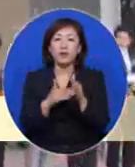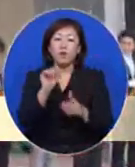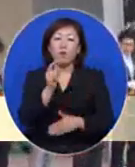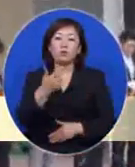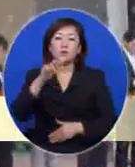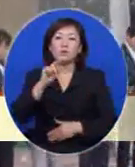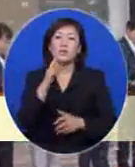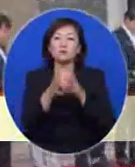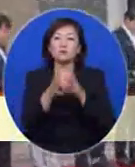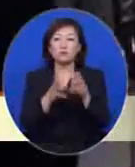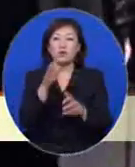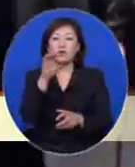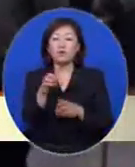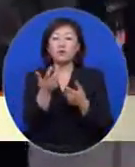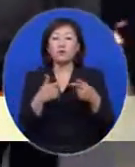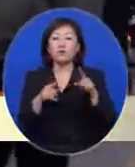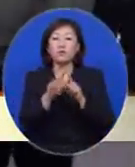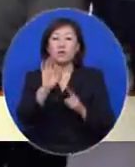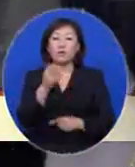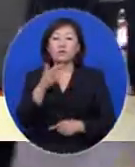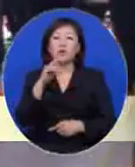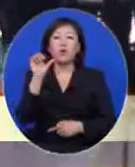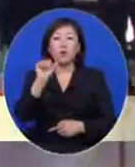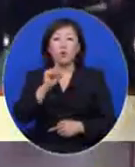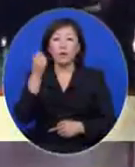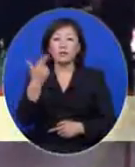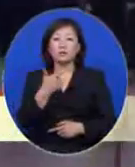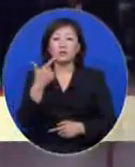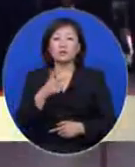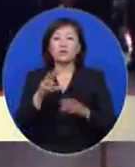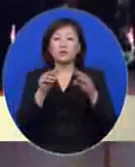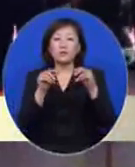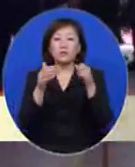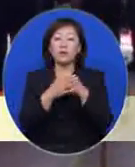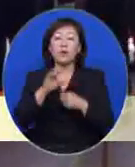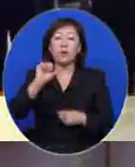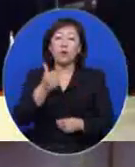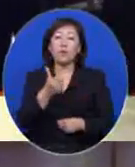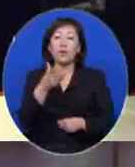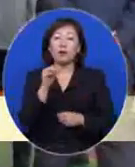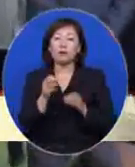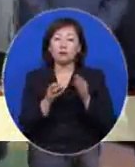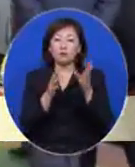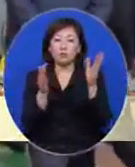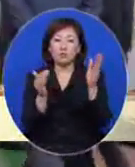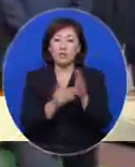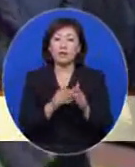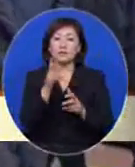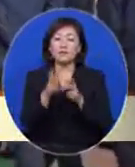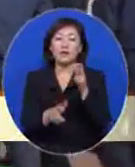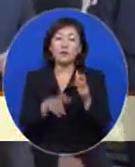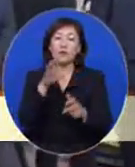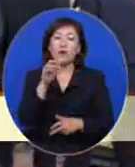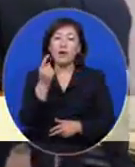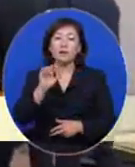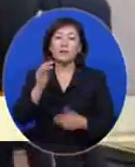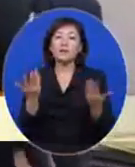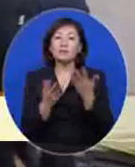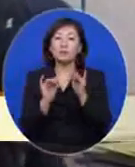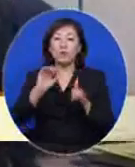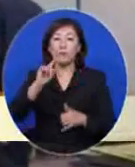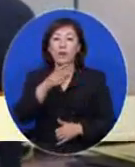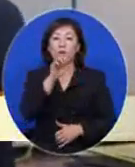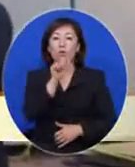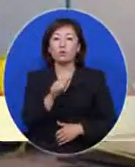온산 국가산업단지의 연자도 주변 5만 6천여 제곱미터에 500억 원을 투입해 준공한 이 사업장에는 한택 직원